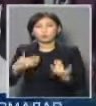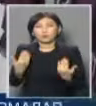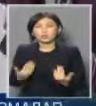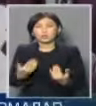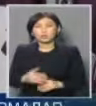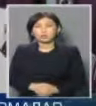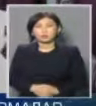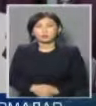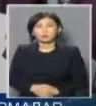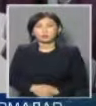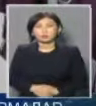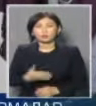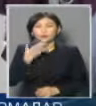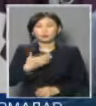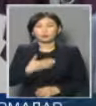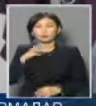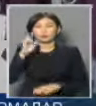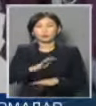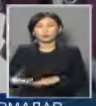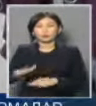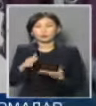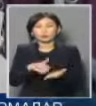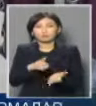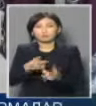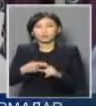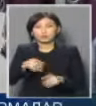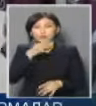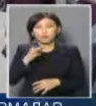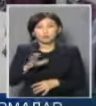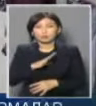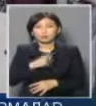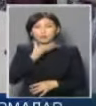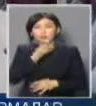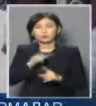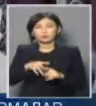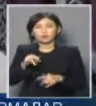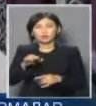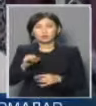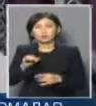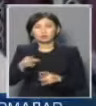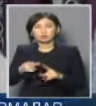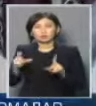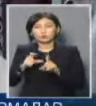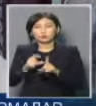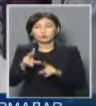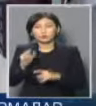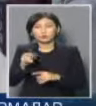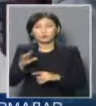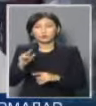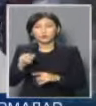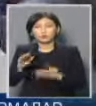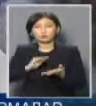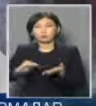таңда патриоттық әндер жетіспей жатыр. Сол бір жолда керемет қылып жазылған Ардақ Елеусіздің сөзі Бауыржан Ақтаевтың